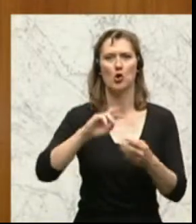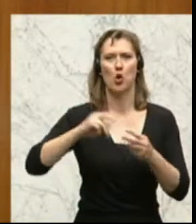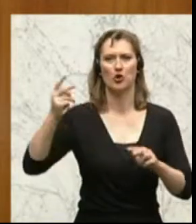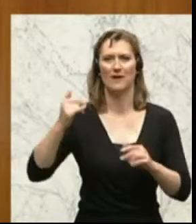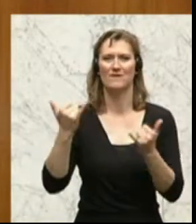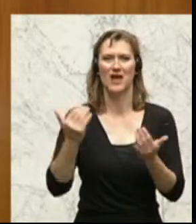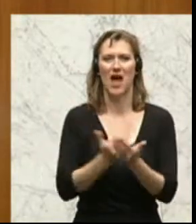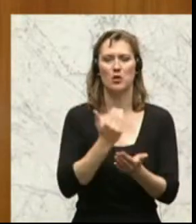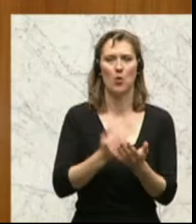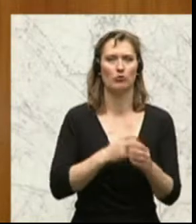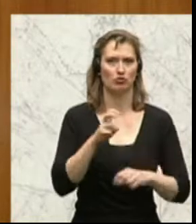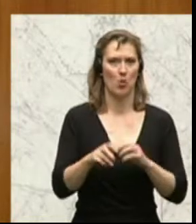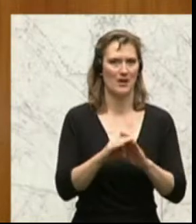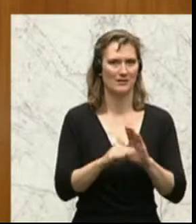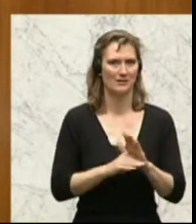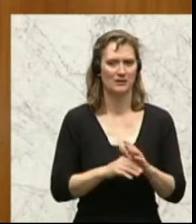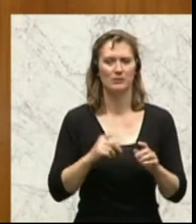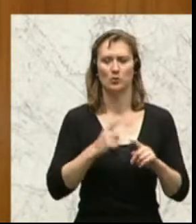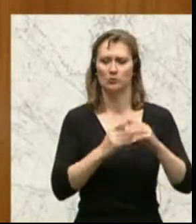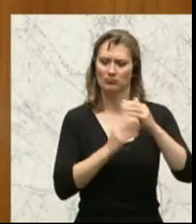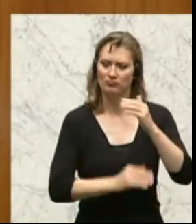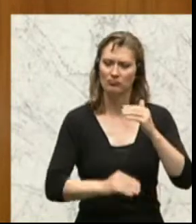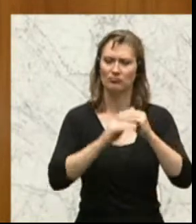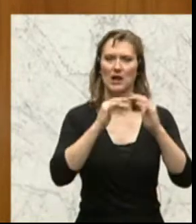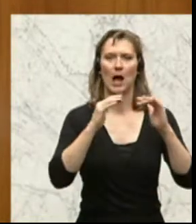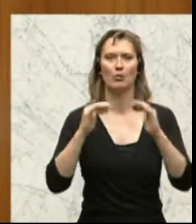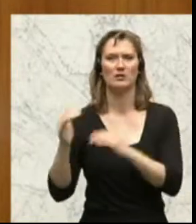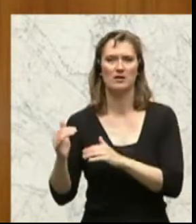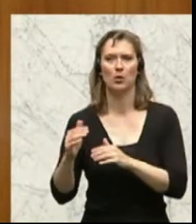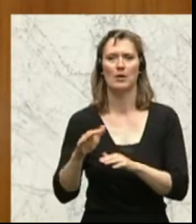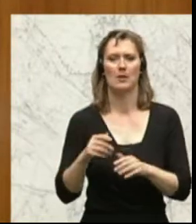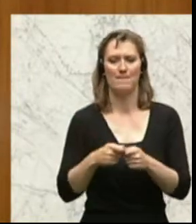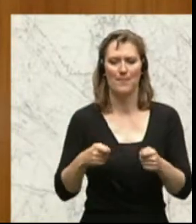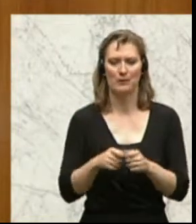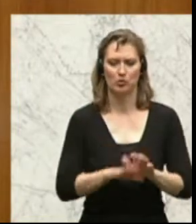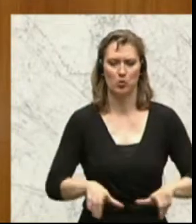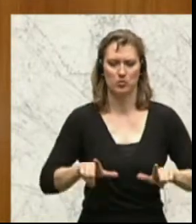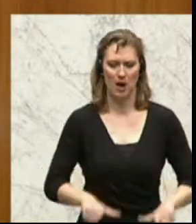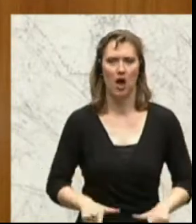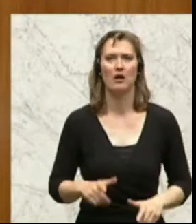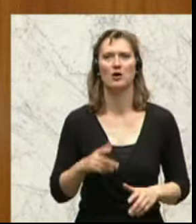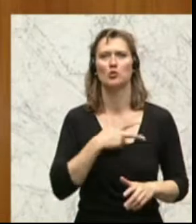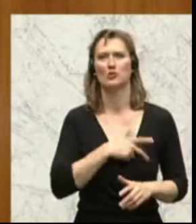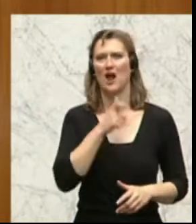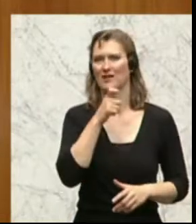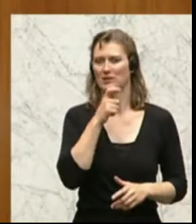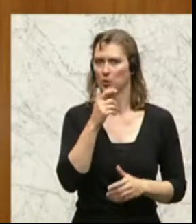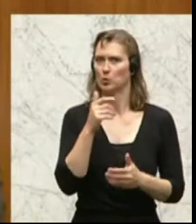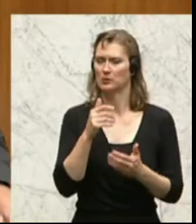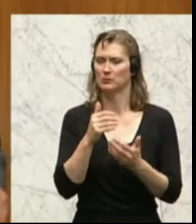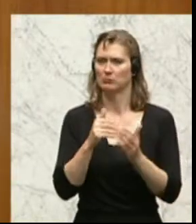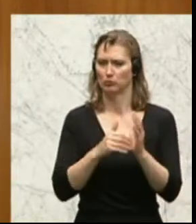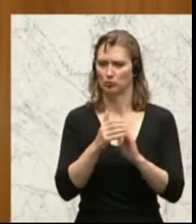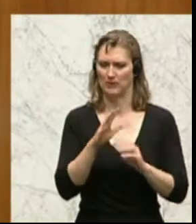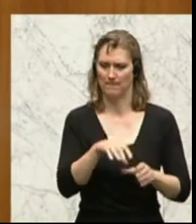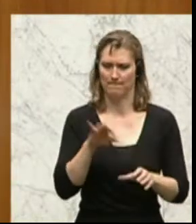Einkommensteuergesetzes und eine Harmonisierung der Bemessungsgrundlagen mit dem Sozialversicherungssystem. Das sind die Punkte aus dem Regierungsprogramm und das ist